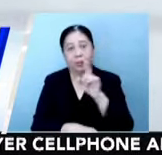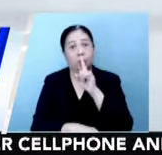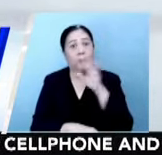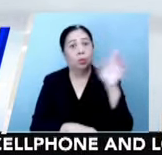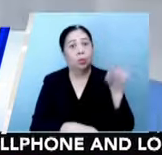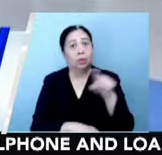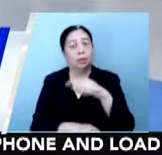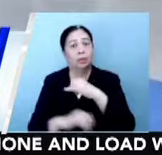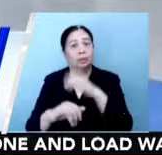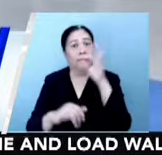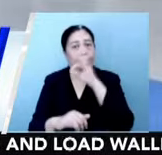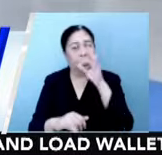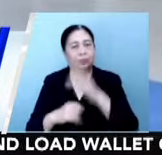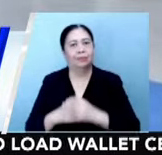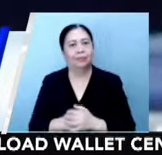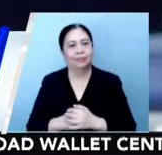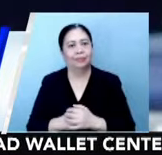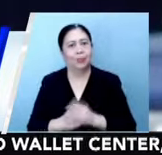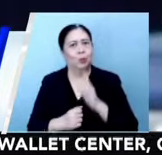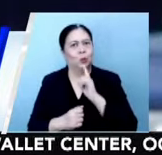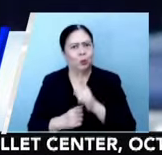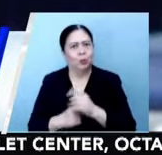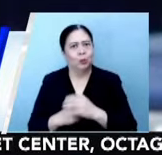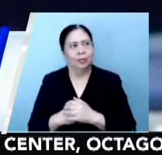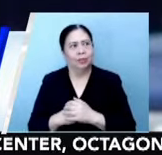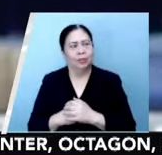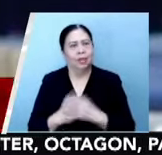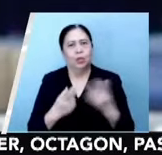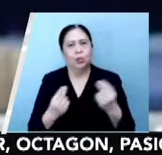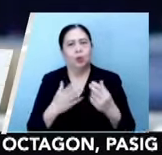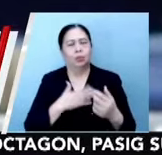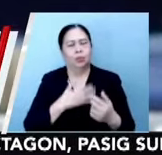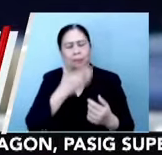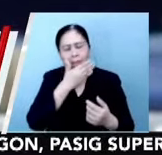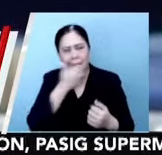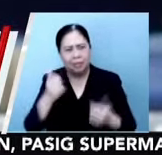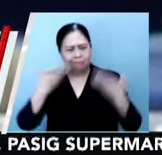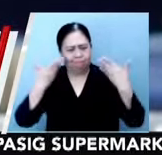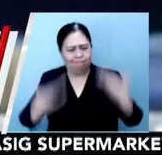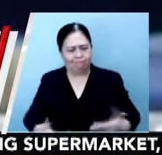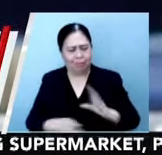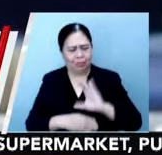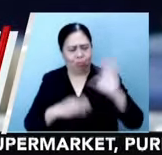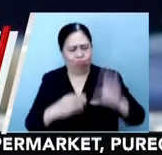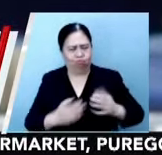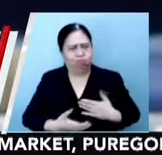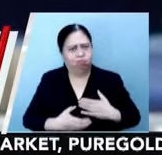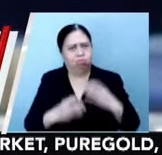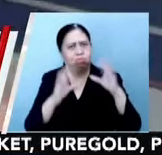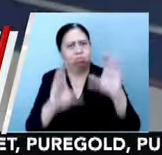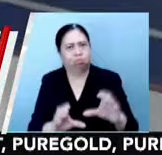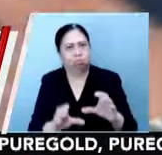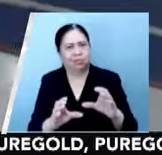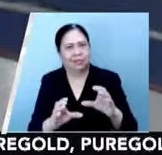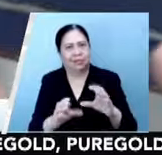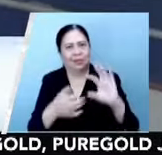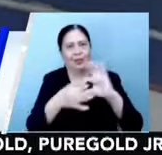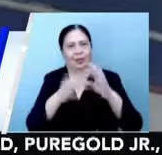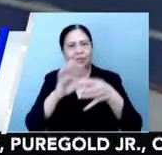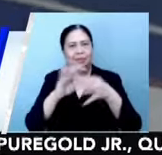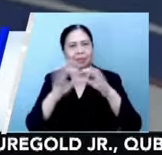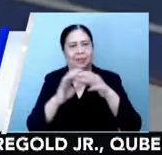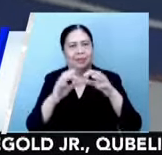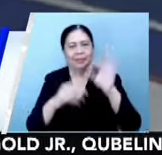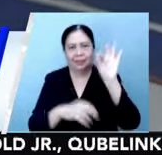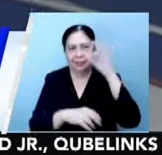kababayang Pilipino. Sure po ako na bibigay ko yung buong pagkatao ko sa darating po na Olympics ko. At